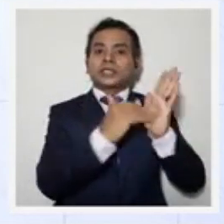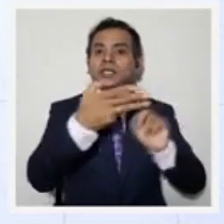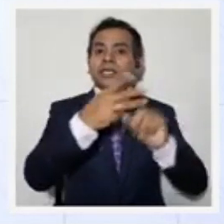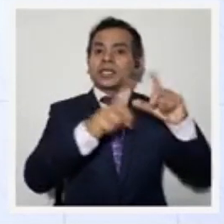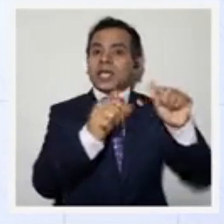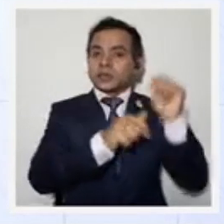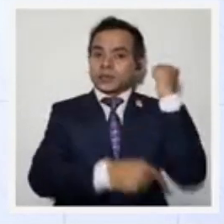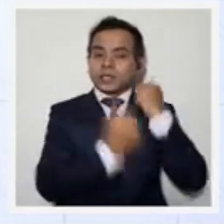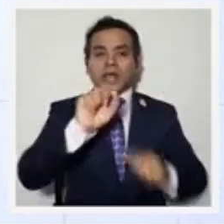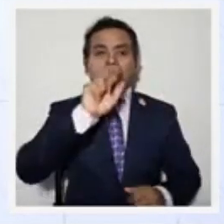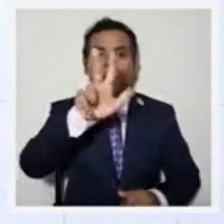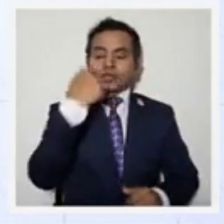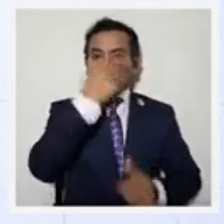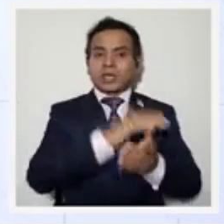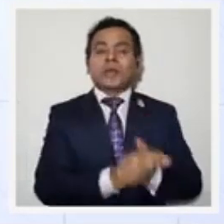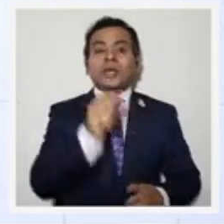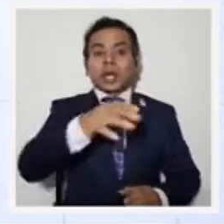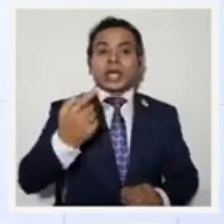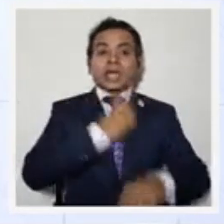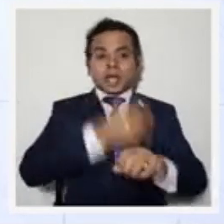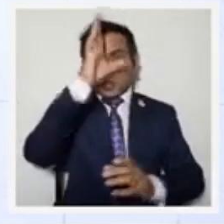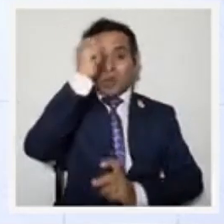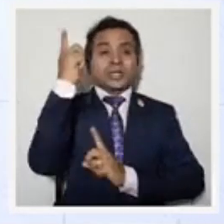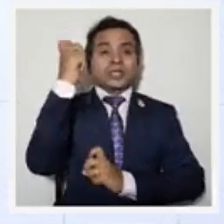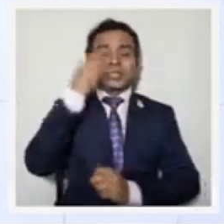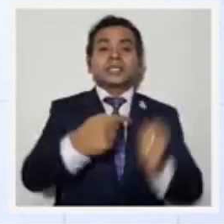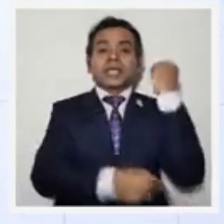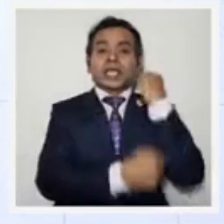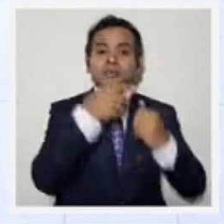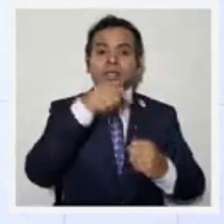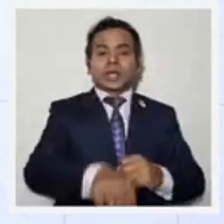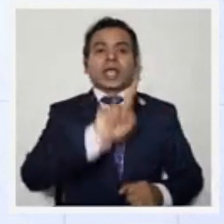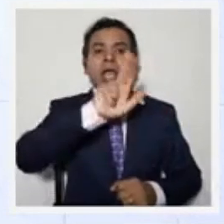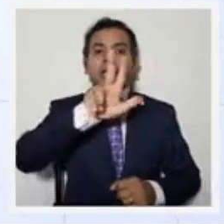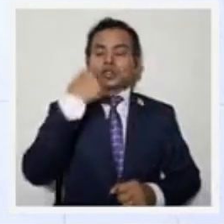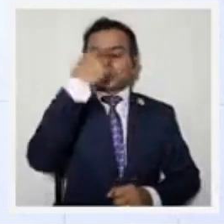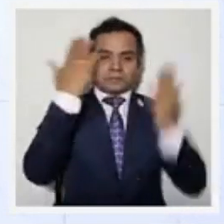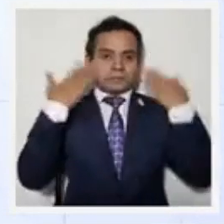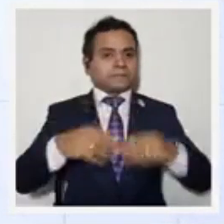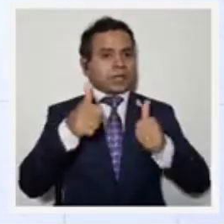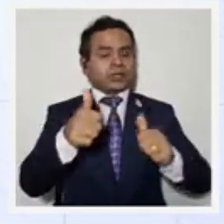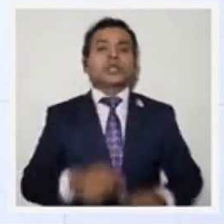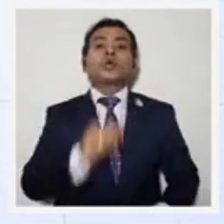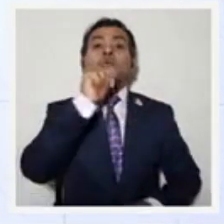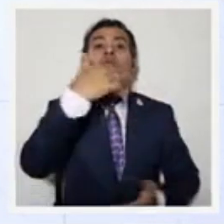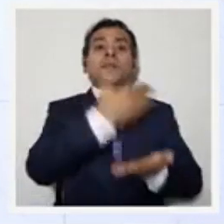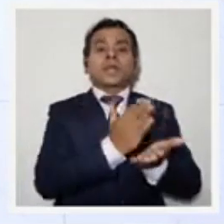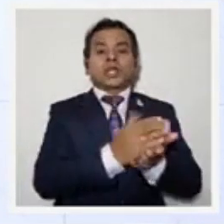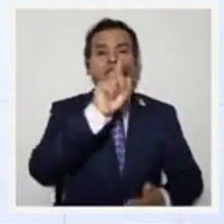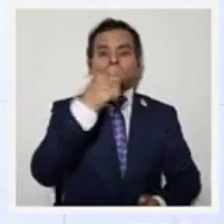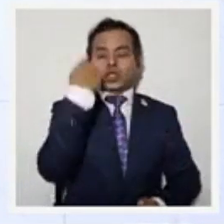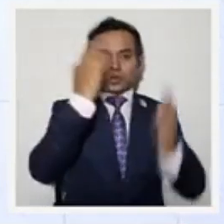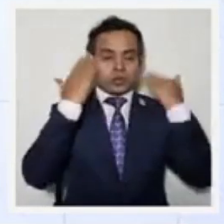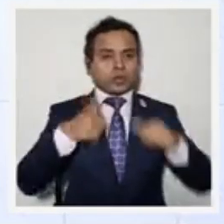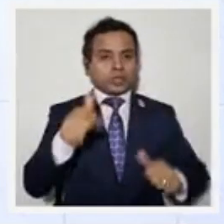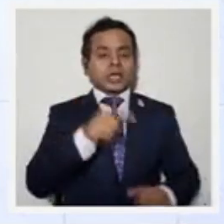জন, রিজেন্ট হসপিটাল থেকে 2 জন, সাজেদা ফাউন্ডেশন নারায়ণগঞ্জ হাসপাতাল থেকে 8 জন, এছাড়া রাজারবাগ পুলিশ লাইন